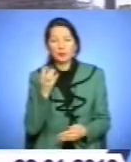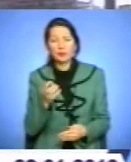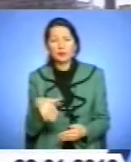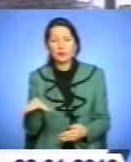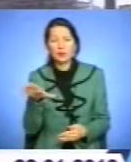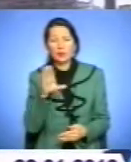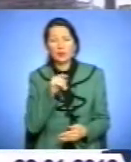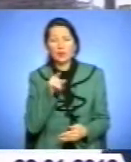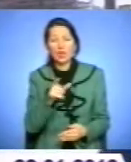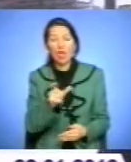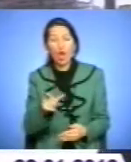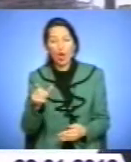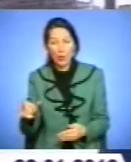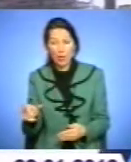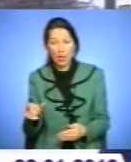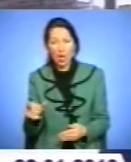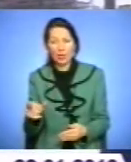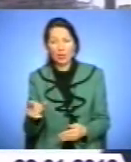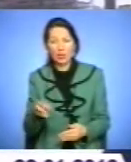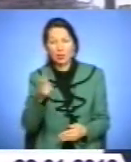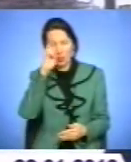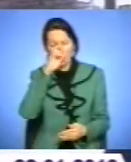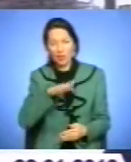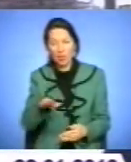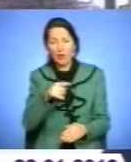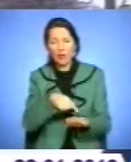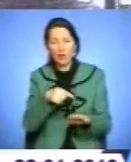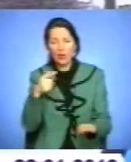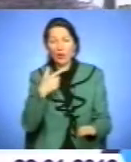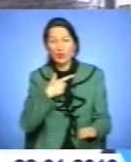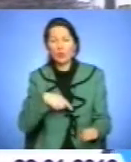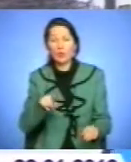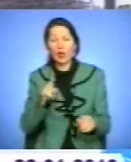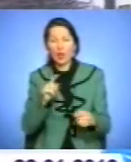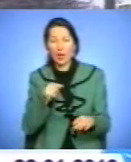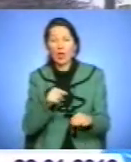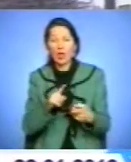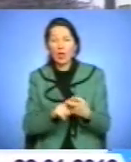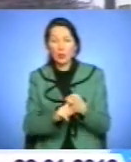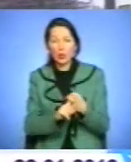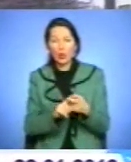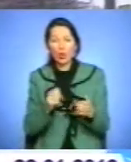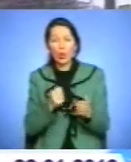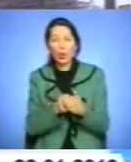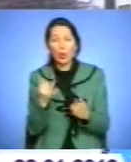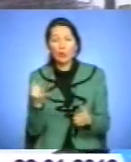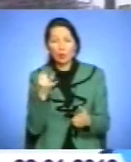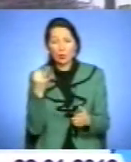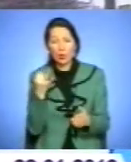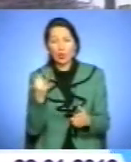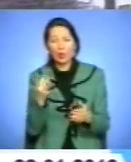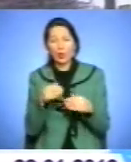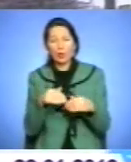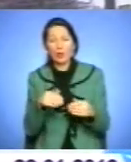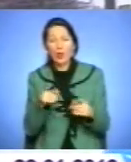всі її громадяни, всі громадяни держави відчувають себе причетними і до спільності історичної, і до спільності